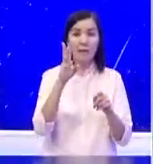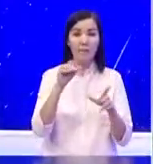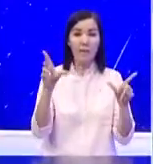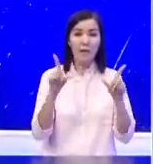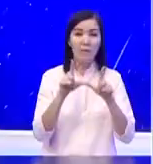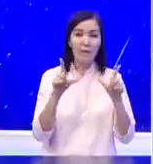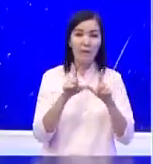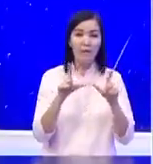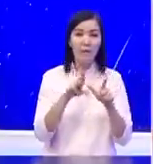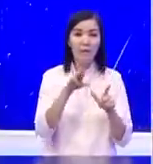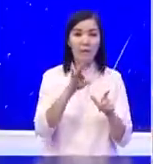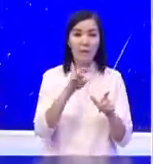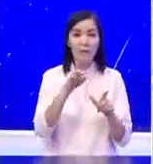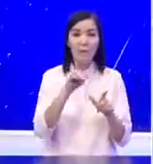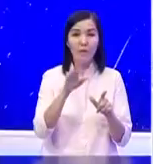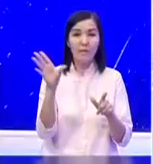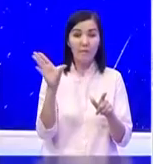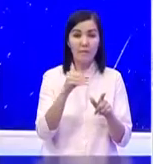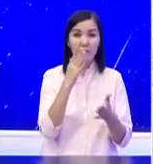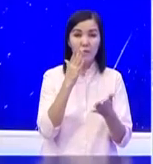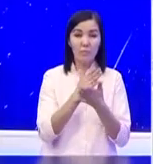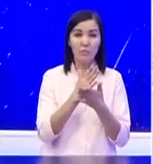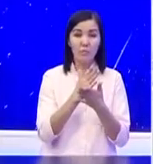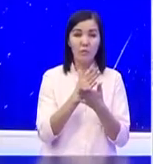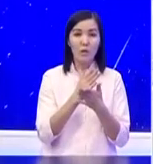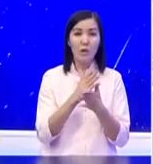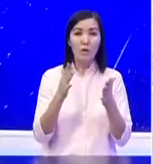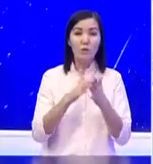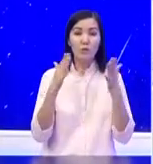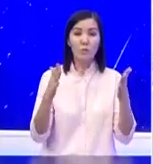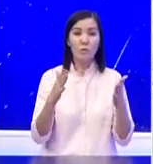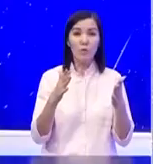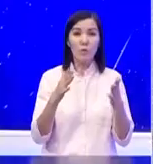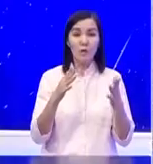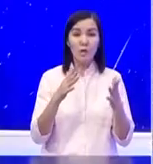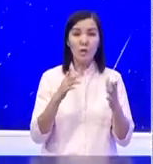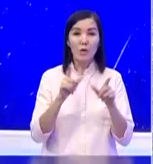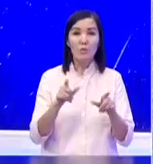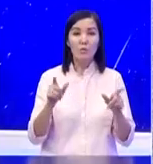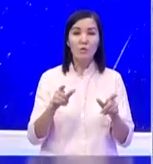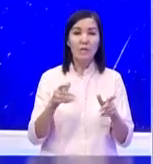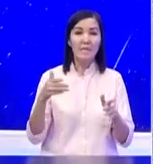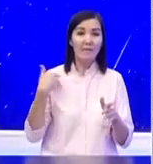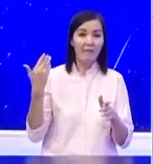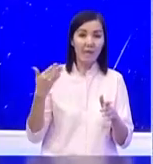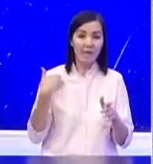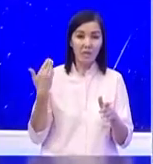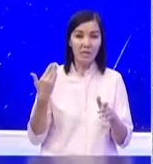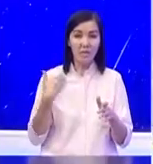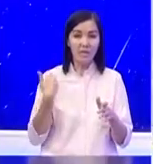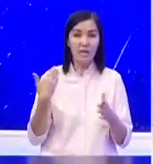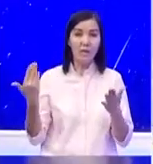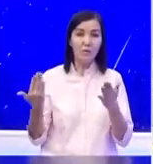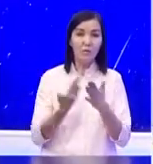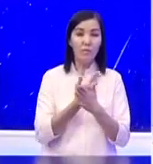Той Март будут в шаговой доступности. А это значит, что еще больше людей смогут покупать свежие и недорогие продукты